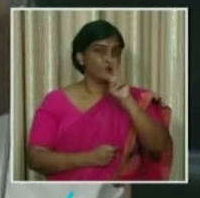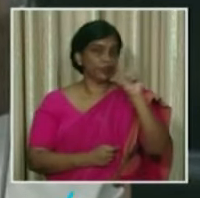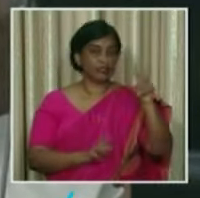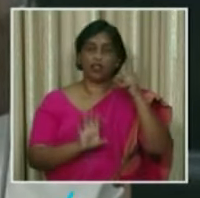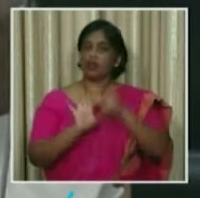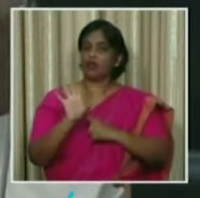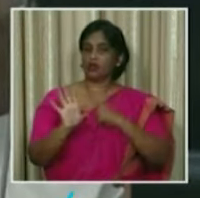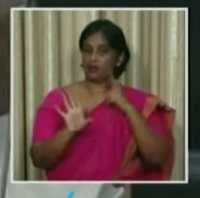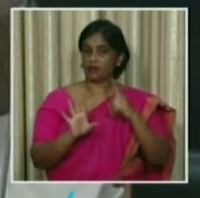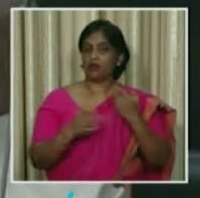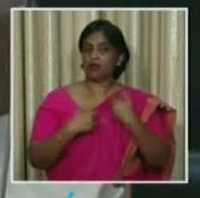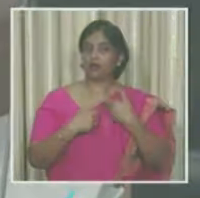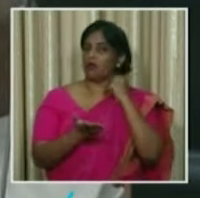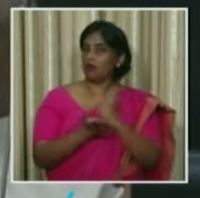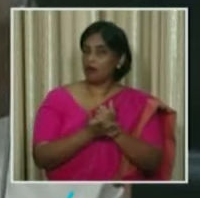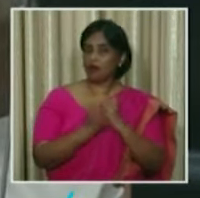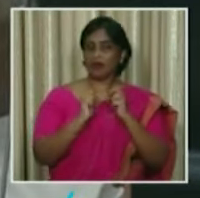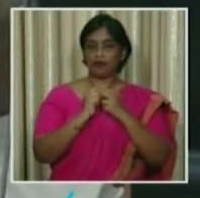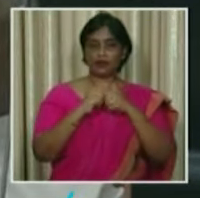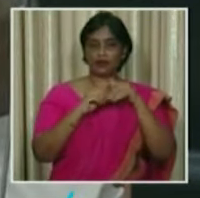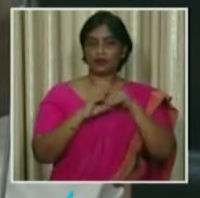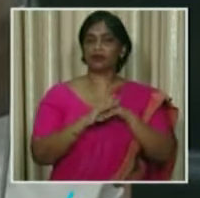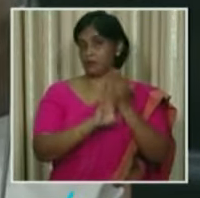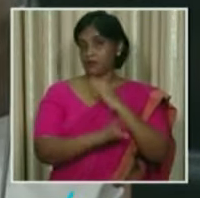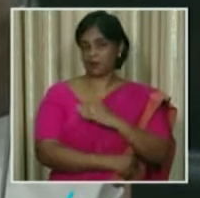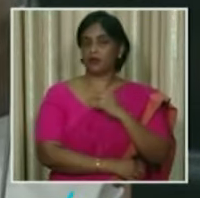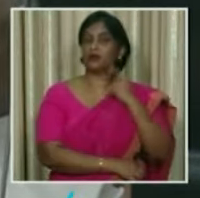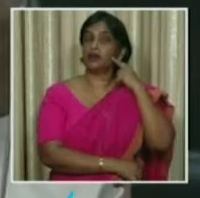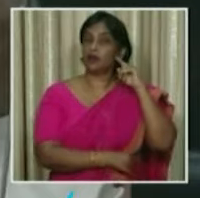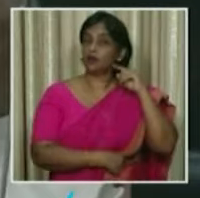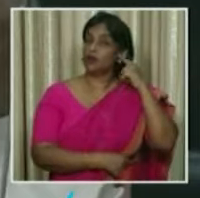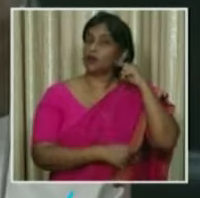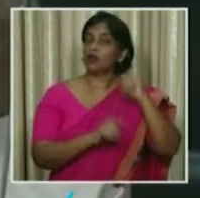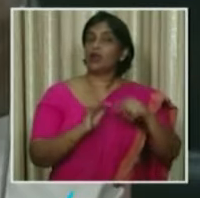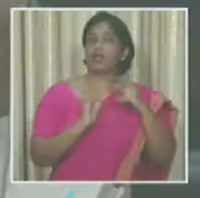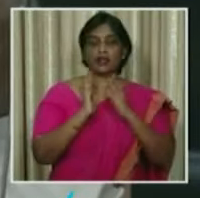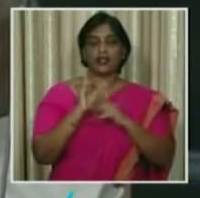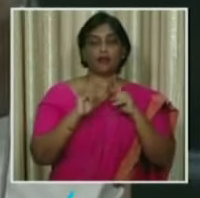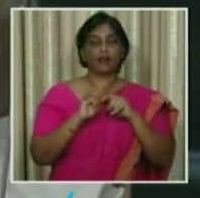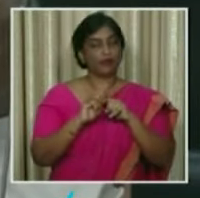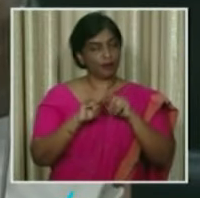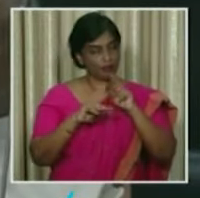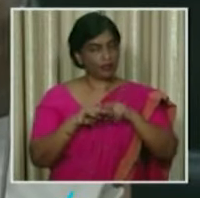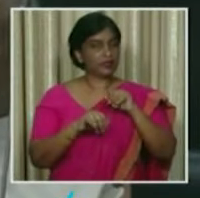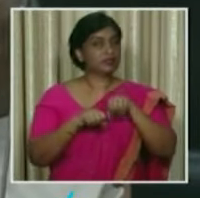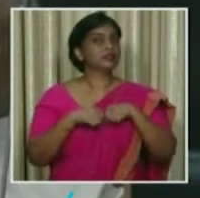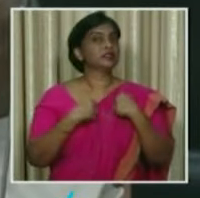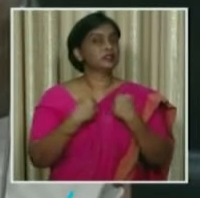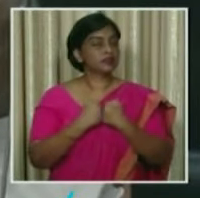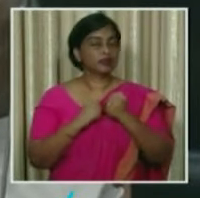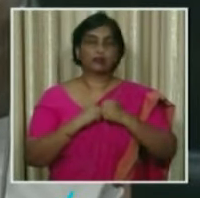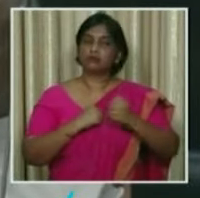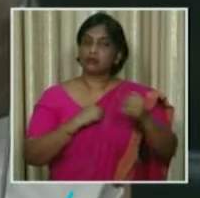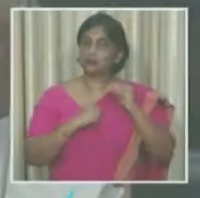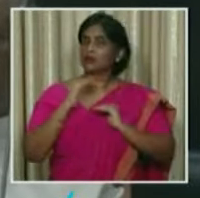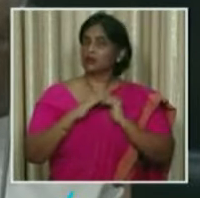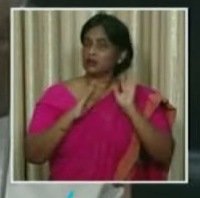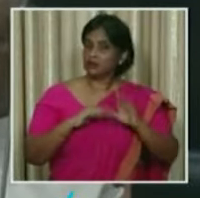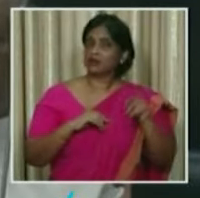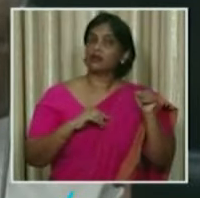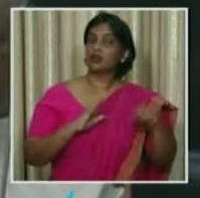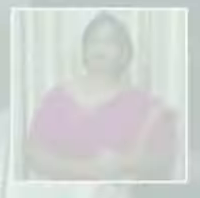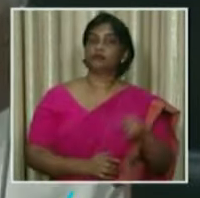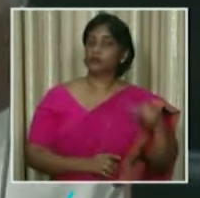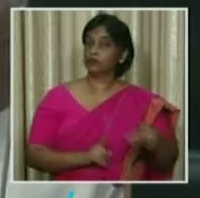වසරේ අප අමාරුවේ වැටෙන්නත් බොහෝ කාලයකට කලින්. ඒ වගේම IMF සංවිධානයේ අනුගමනය කරන ක්‍රමවේදය